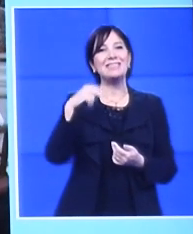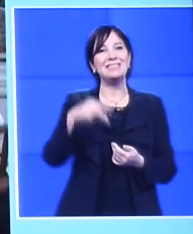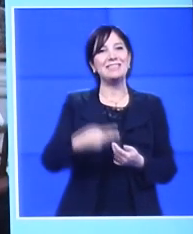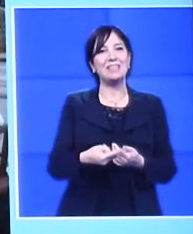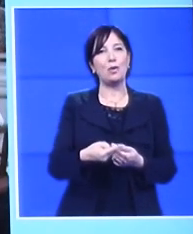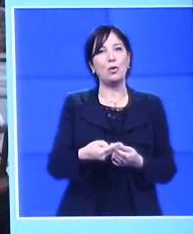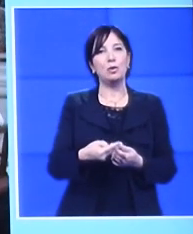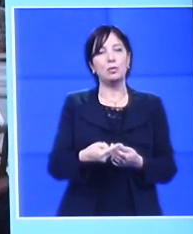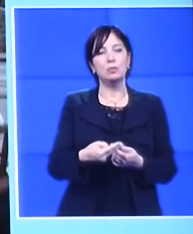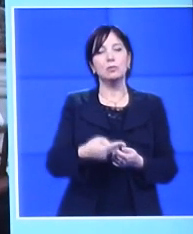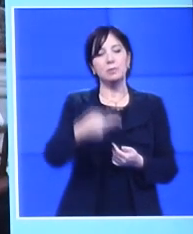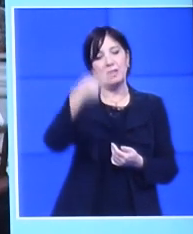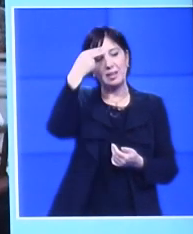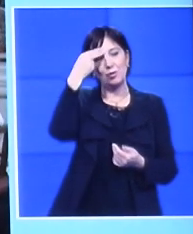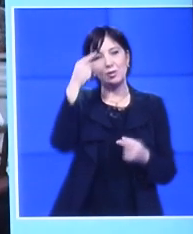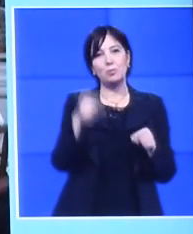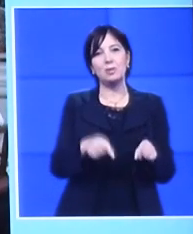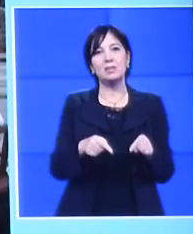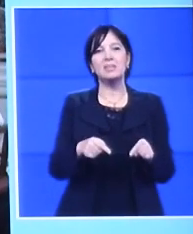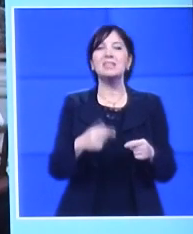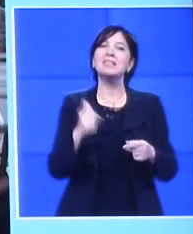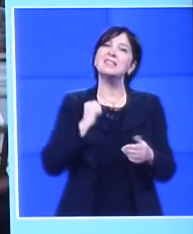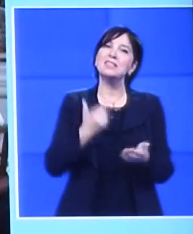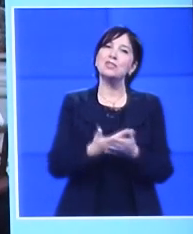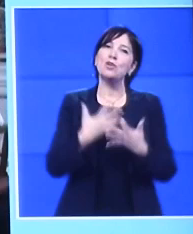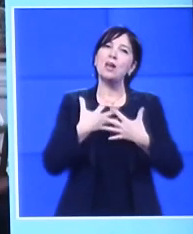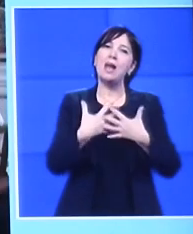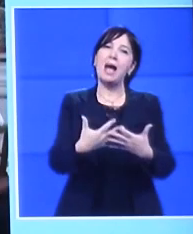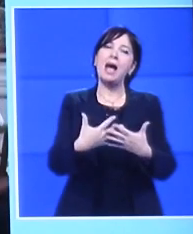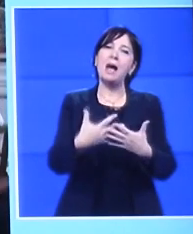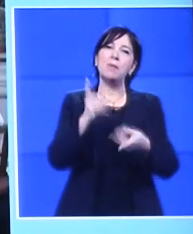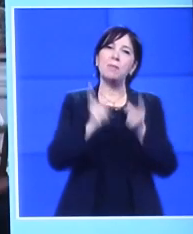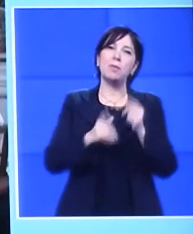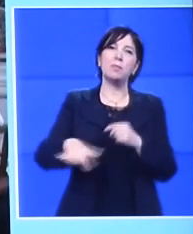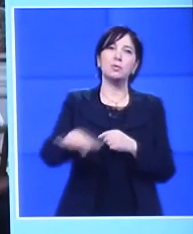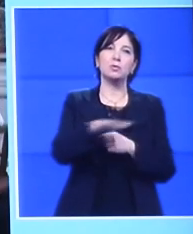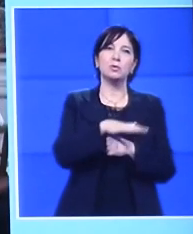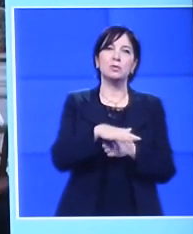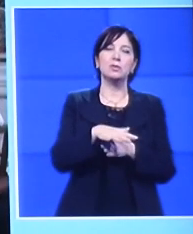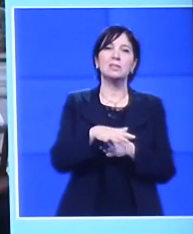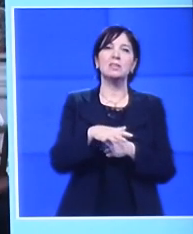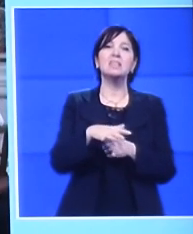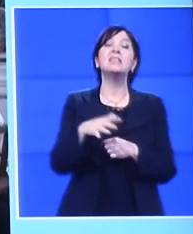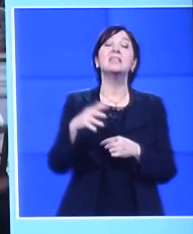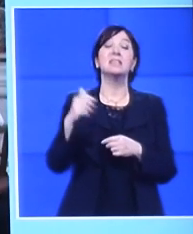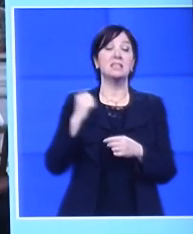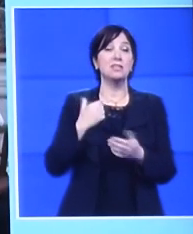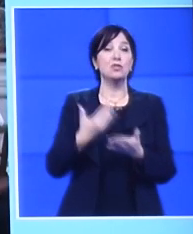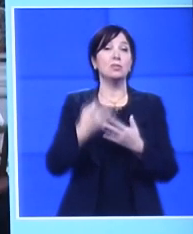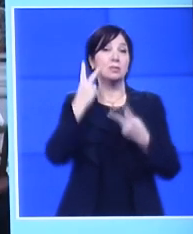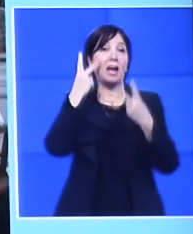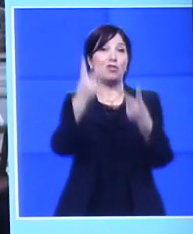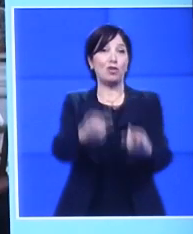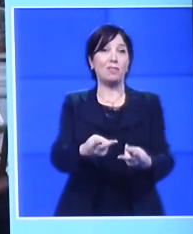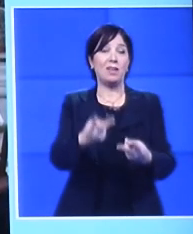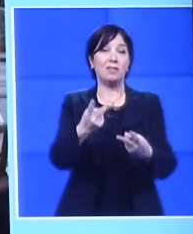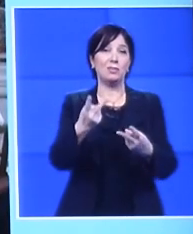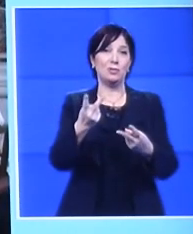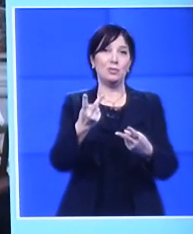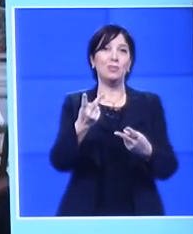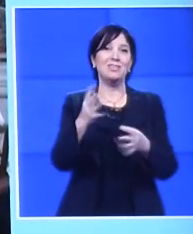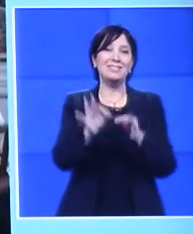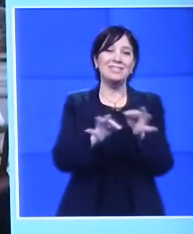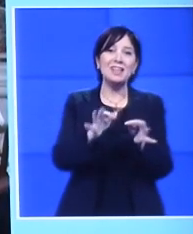riprendiamo questo: il Signore ama il suo popolo, il Signore ha visitato il suo popolo,